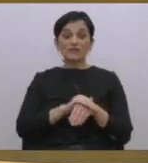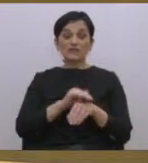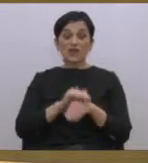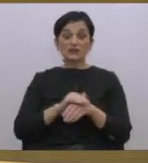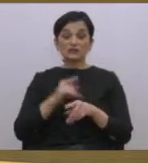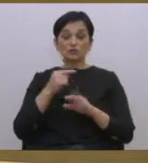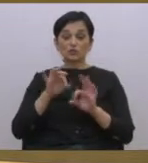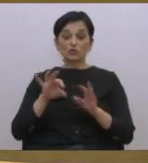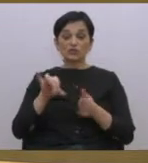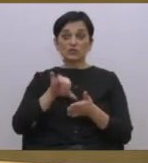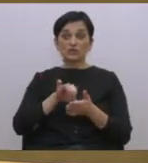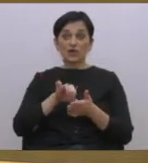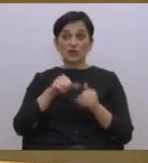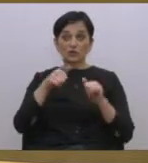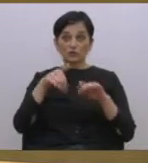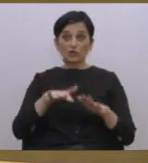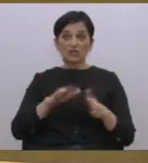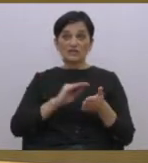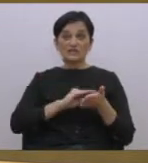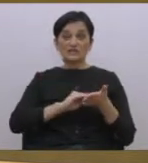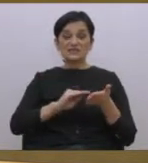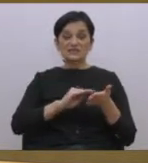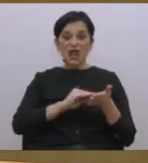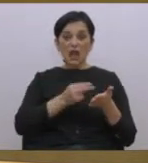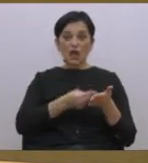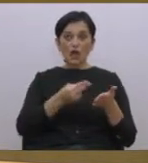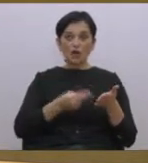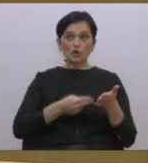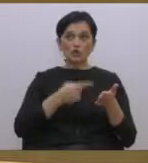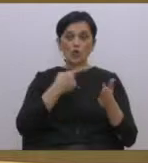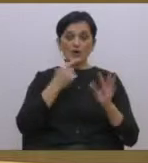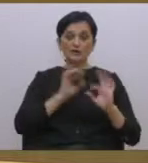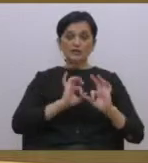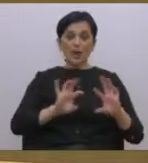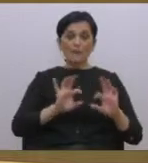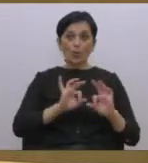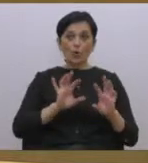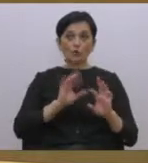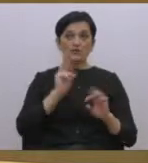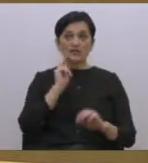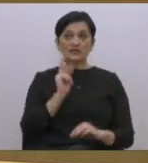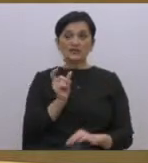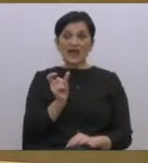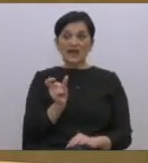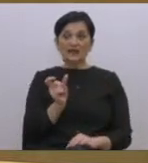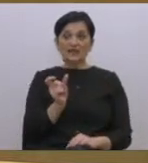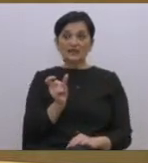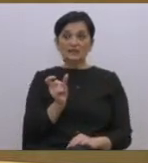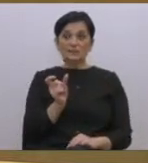ნაცვლად იქნება ან გადაწყვეტილების სარეზოლუციო ნაწილის გამოცხადების თარიღი